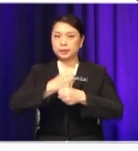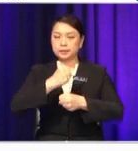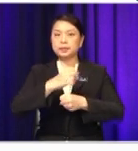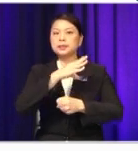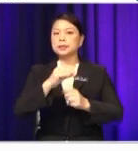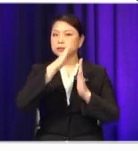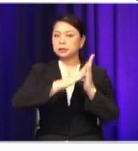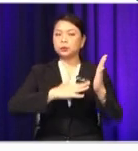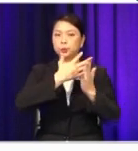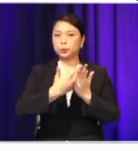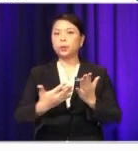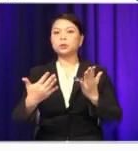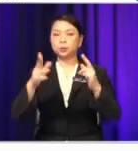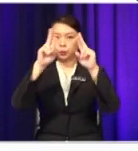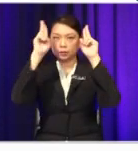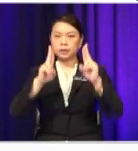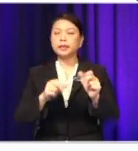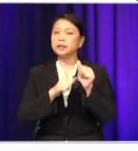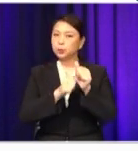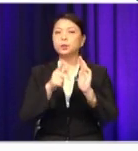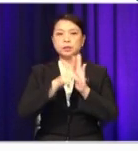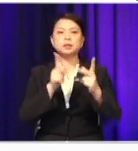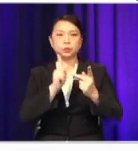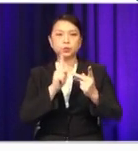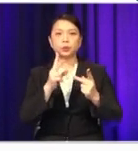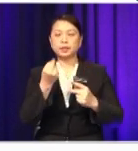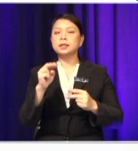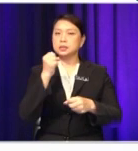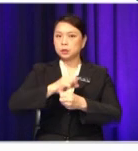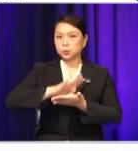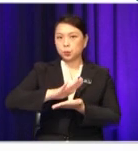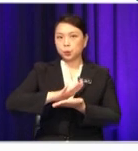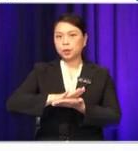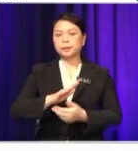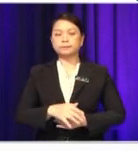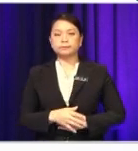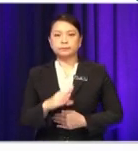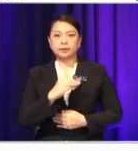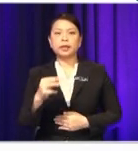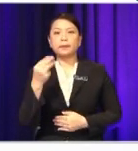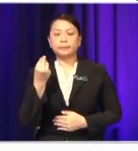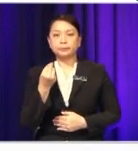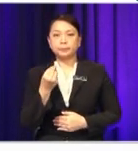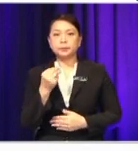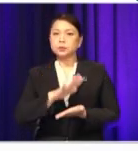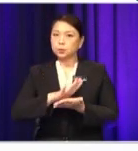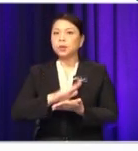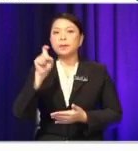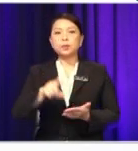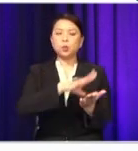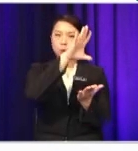Ini pun dibuat di peringkat sekolah ikut kesesuaian mereka. Yang kelima ialah mereka juga tempoh sekolah perlu memuat